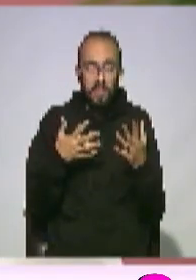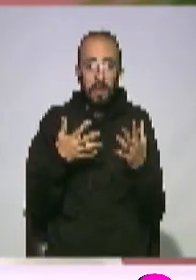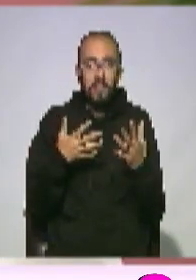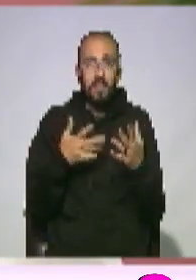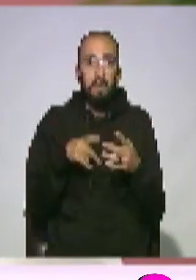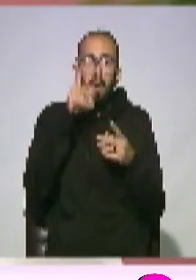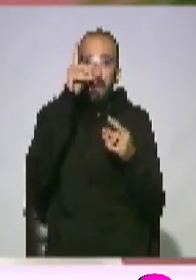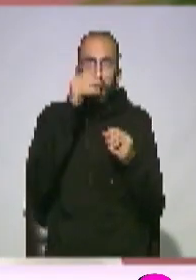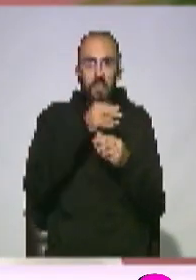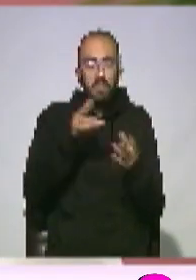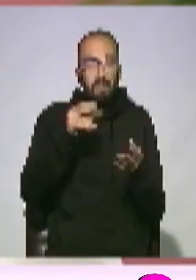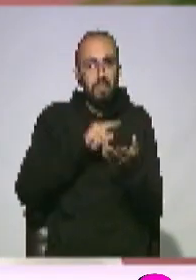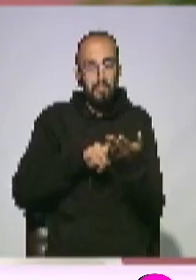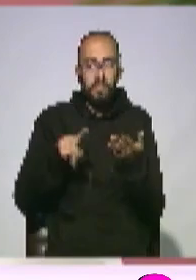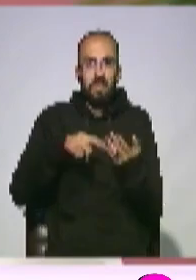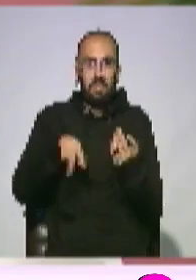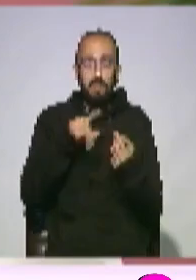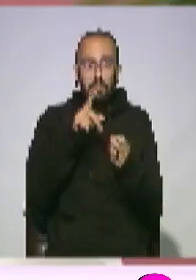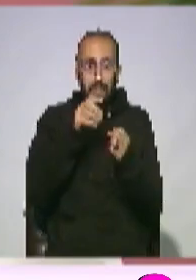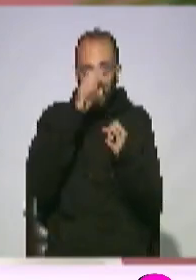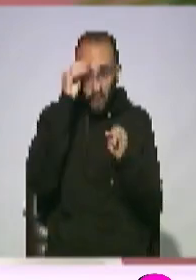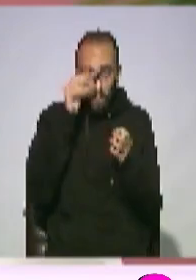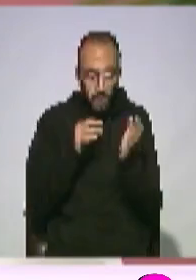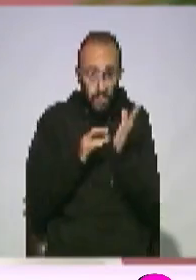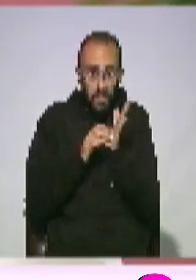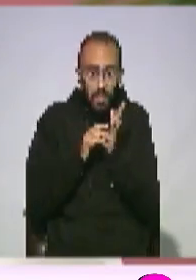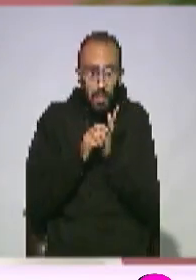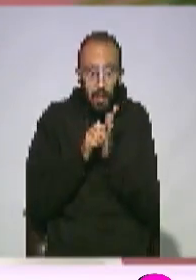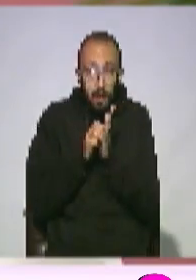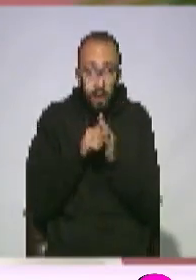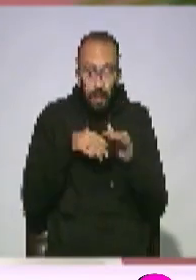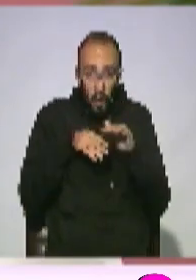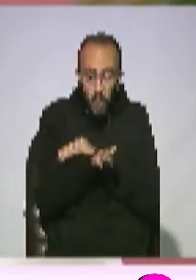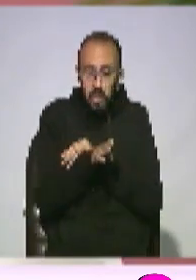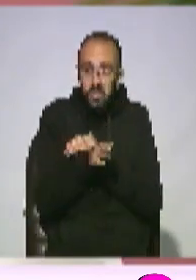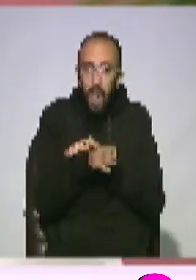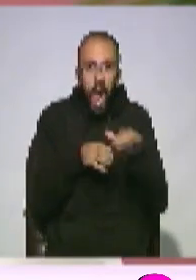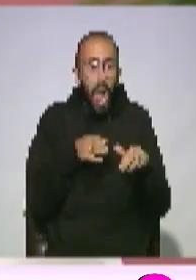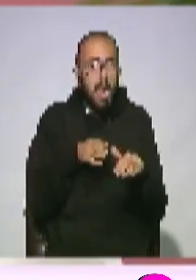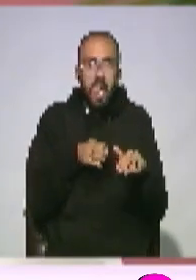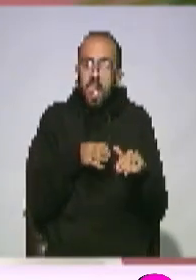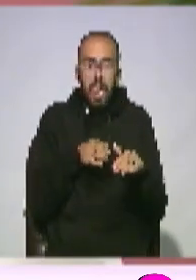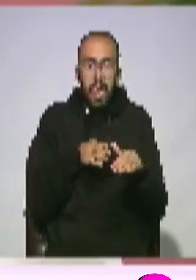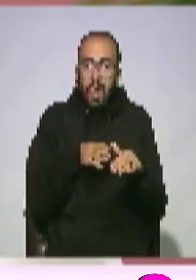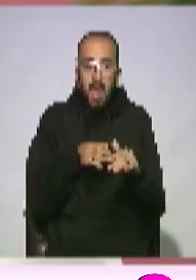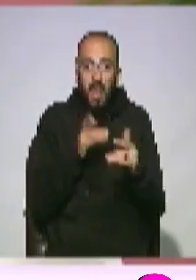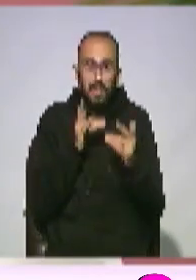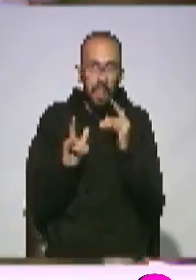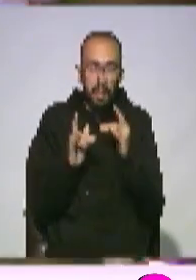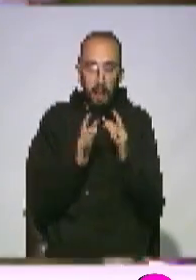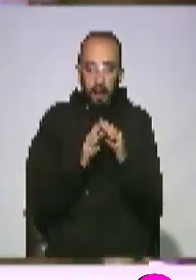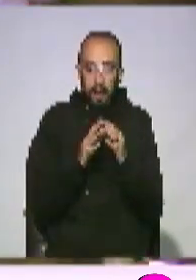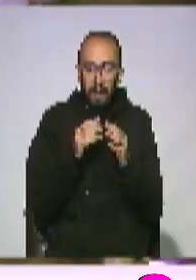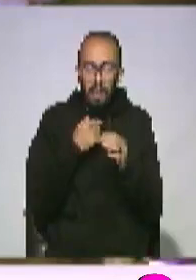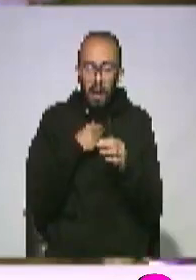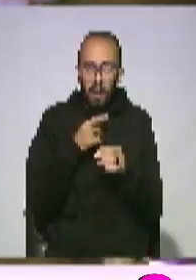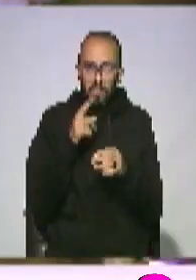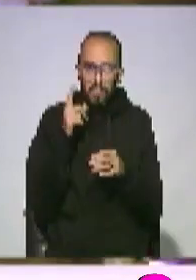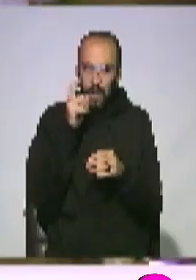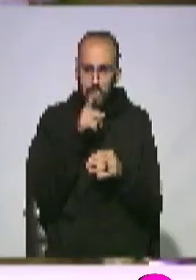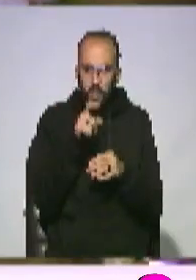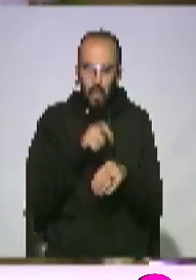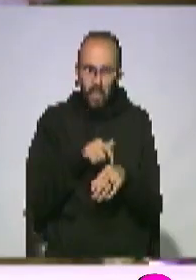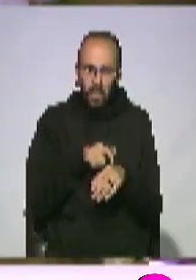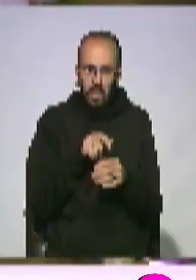الناس جميعا، نفق إذا تم الدخول فيه بيخرج منه بصعوبة شديدة. طب أنا عشان أوصل لمرحلة زي الإدمان